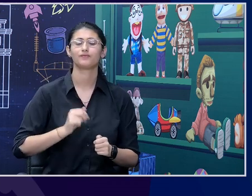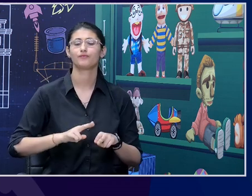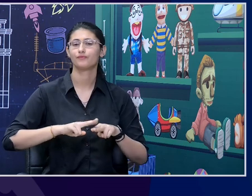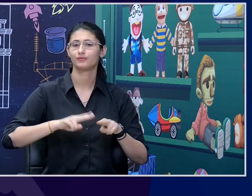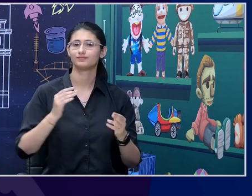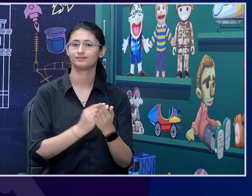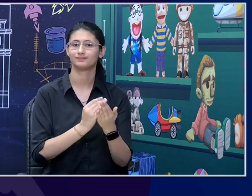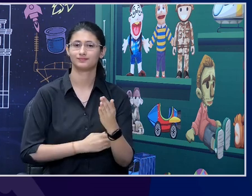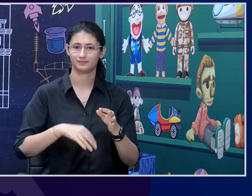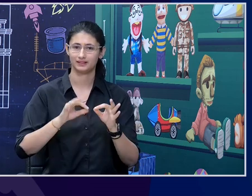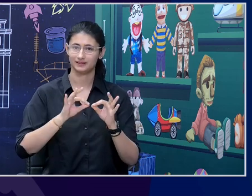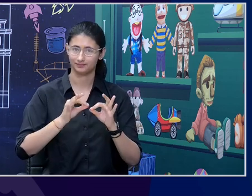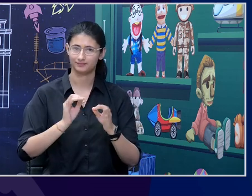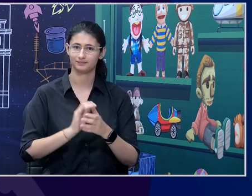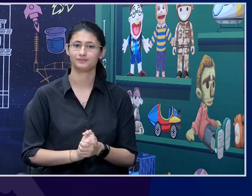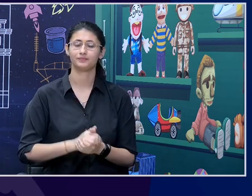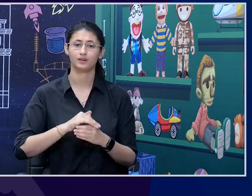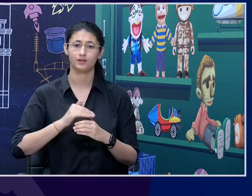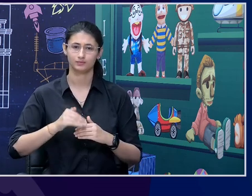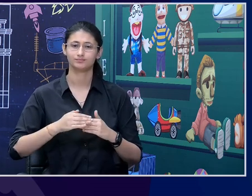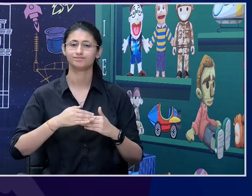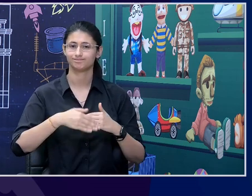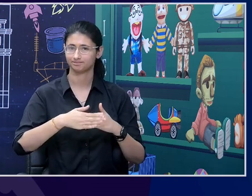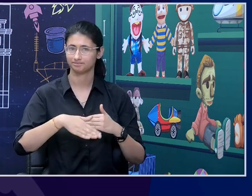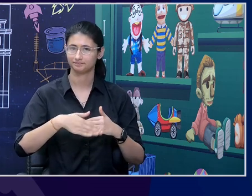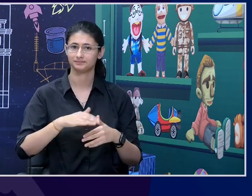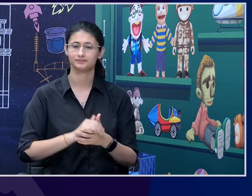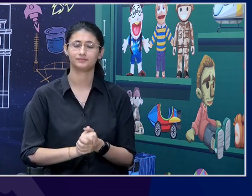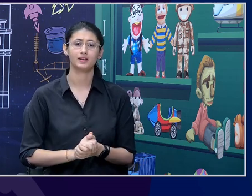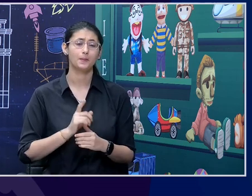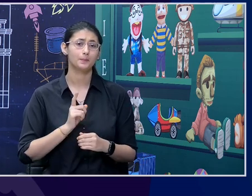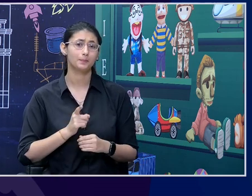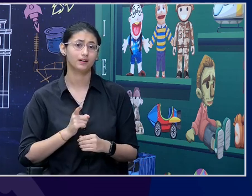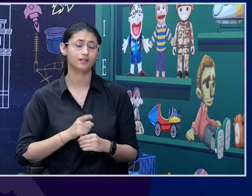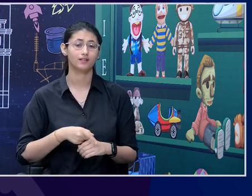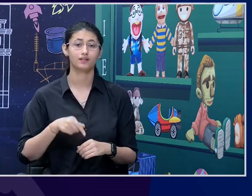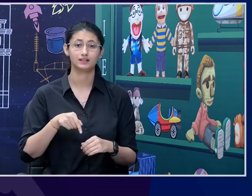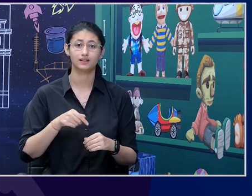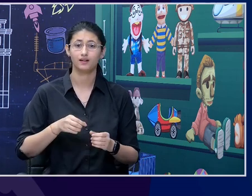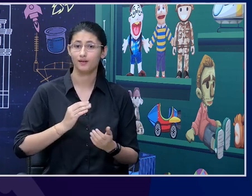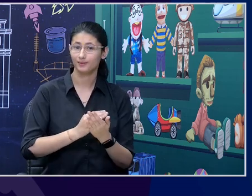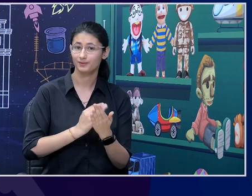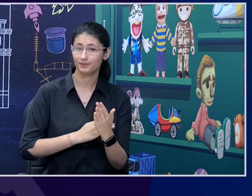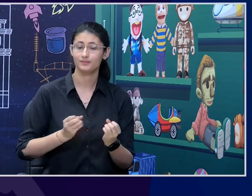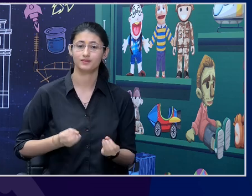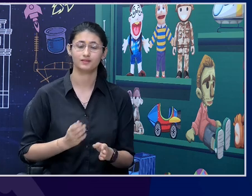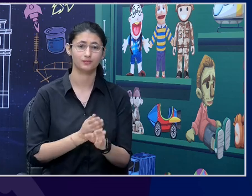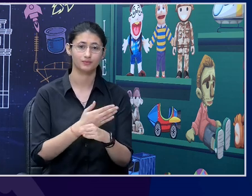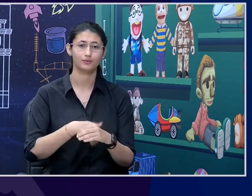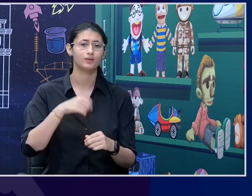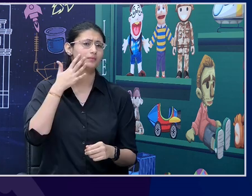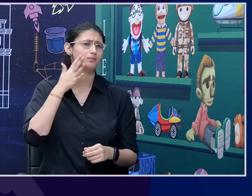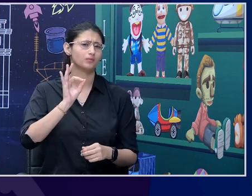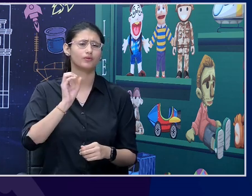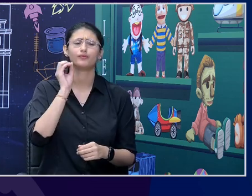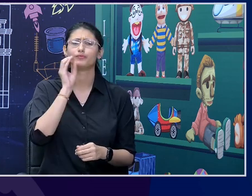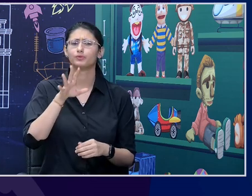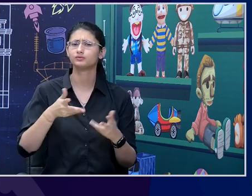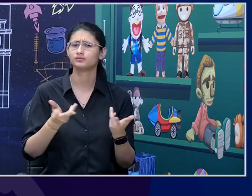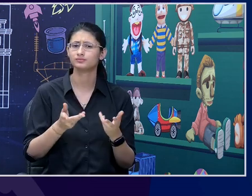अब हम आगे बढ़े अपना सेशन शुरू करें उससे पहले मैं आप सबके साथ एक जी- अनाउंसमेंट है विच आई वुड लाइक तू शेयर विद यू ऑल